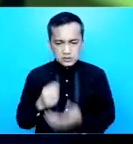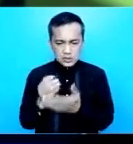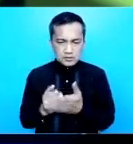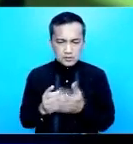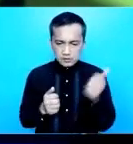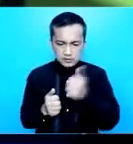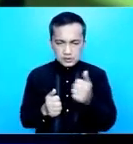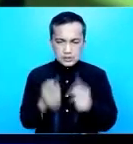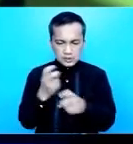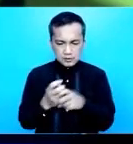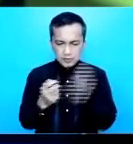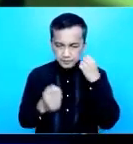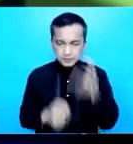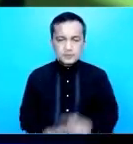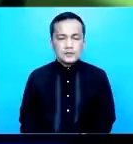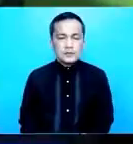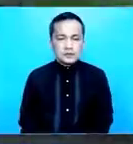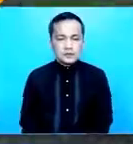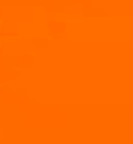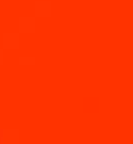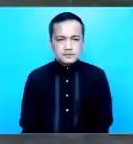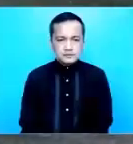Nasa frontline ng balitang yan si Dave Abuel.